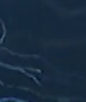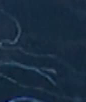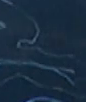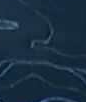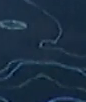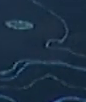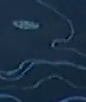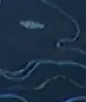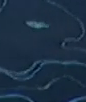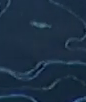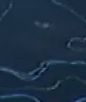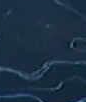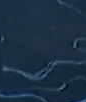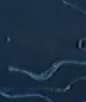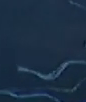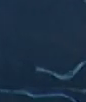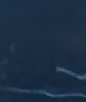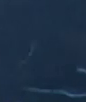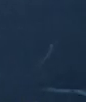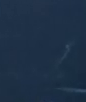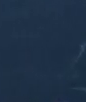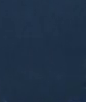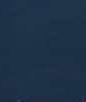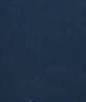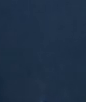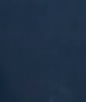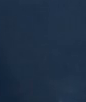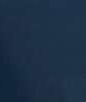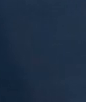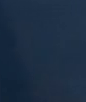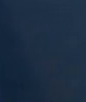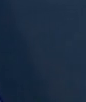курсе всех событий в нашей стране. Подписывайтесь на наш канал в YouTube, ставьте